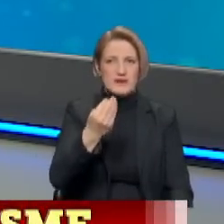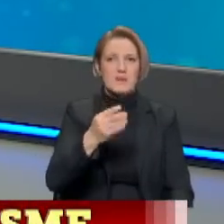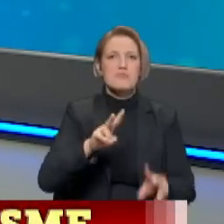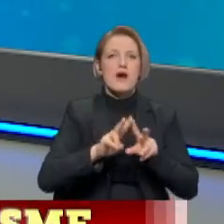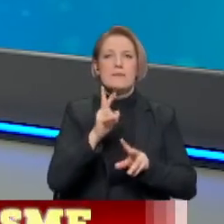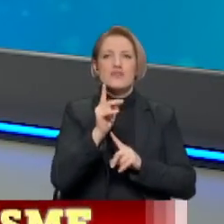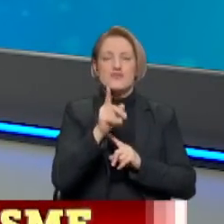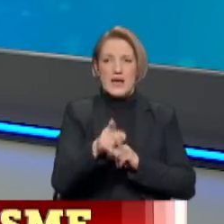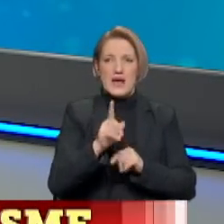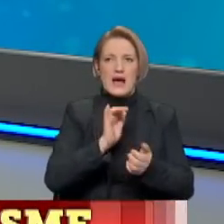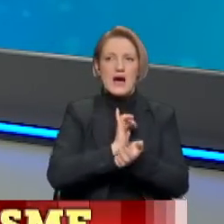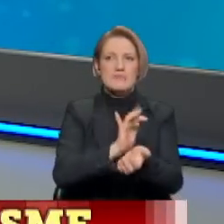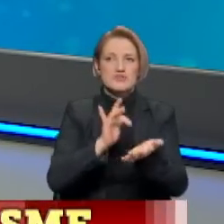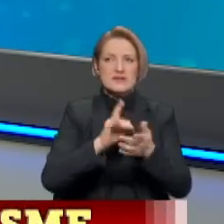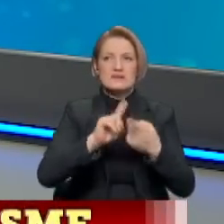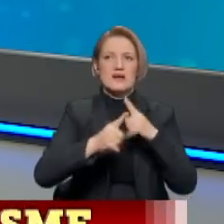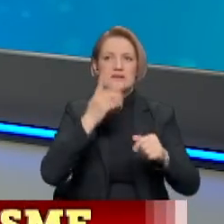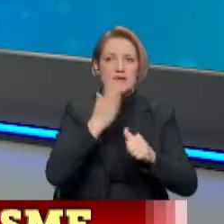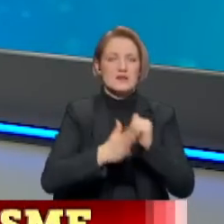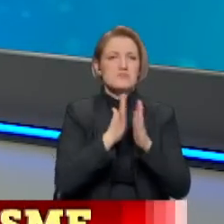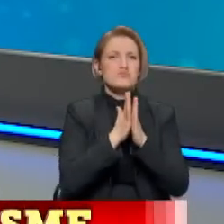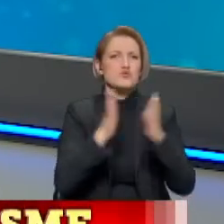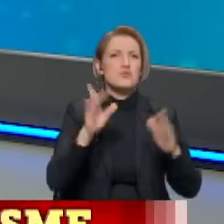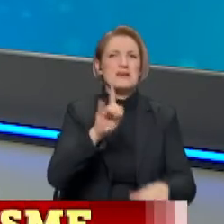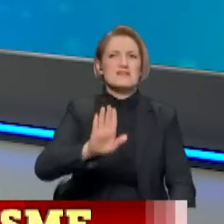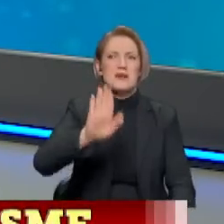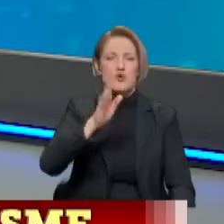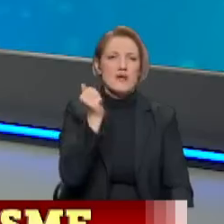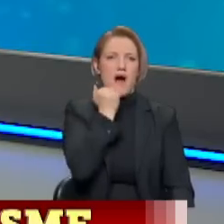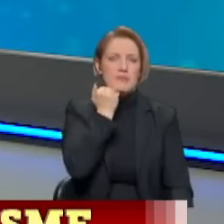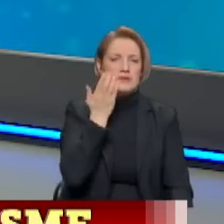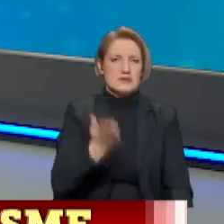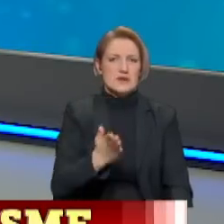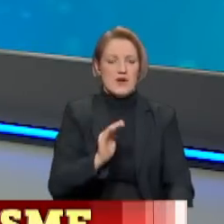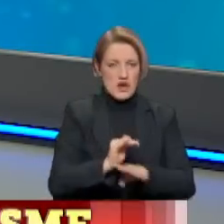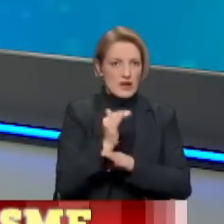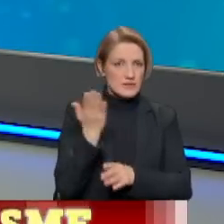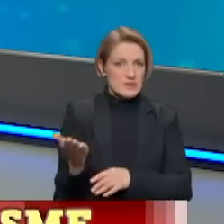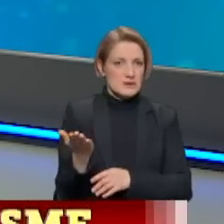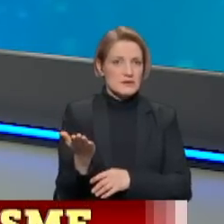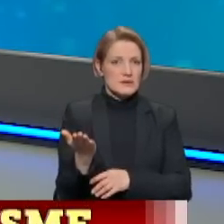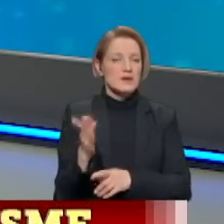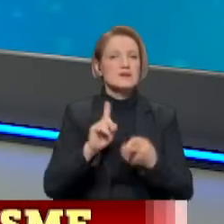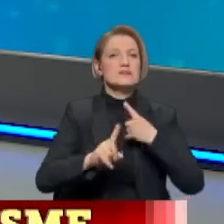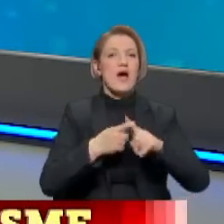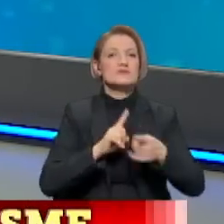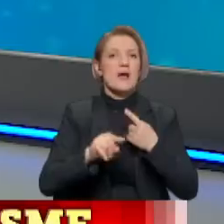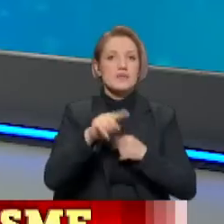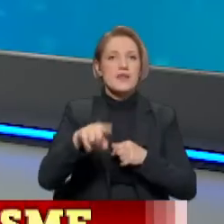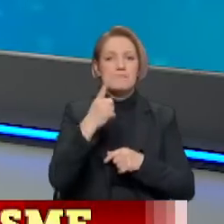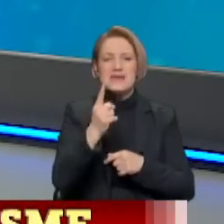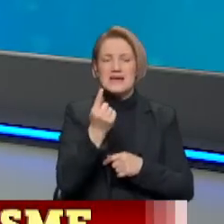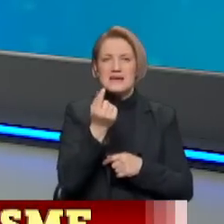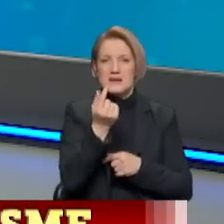İnce, hapis cezası ve siyasi yasak büyük bir demokrasi ayıbıdır. Yaşandı mı? Siyaset bir